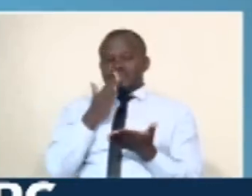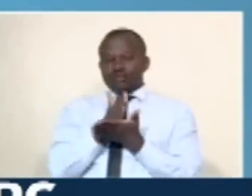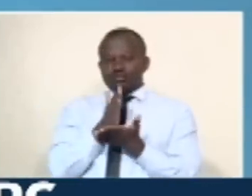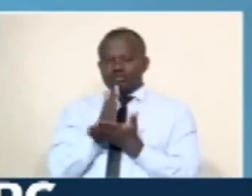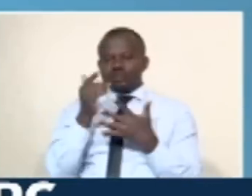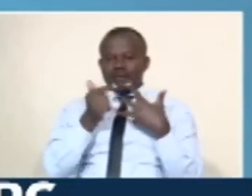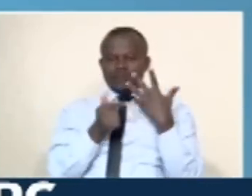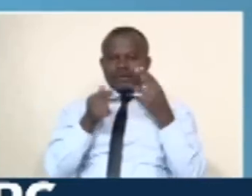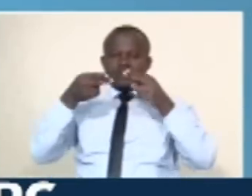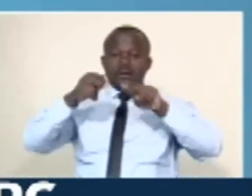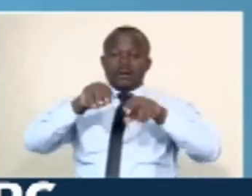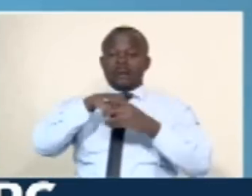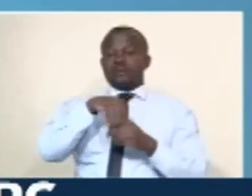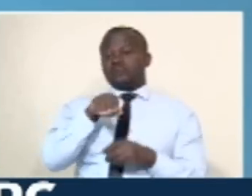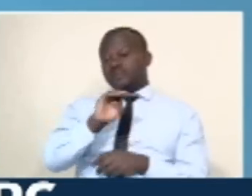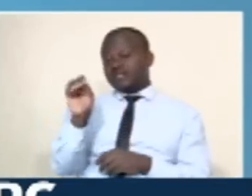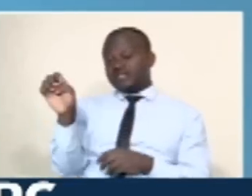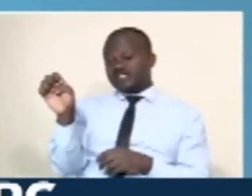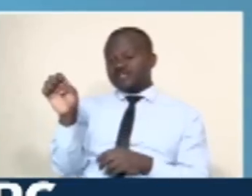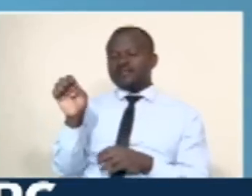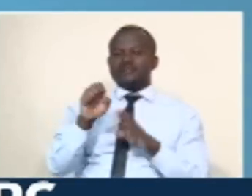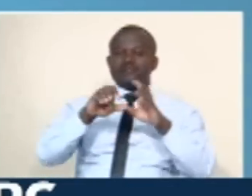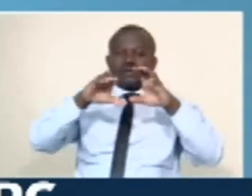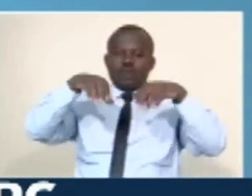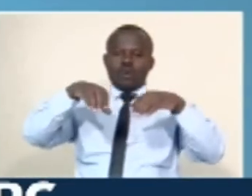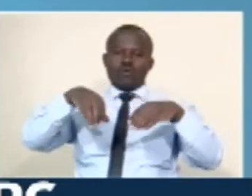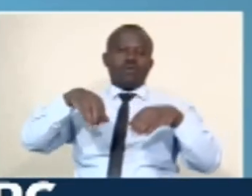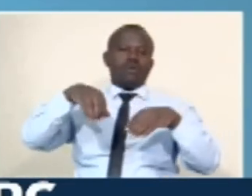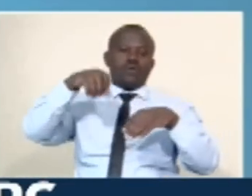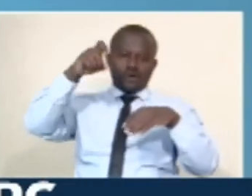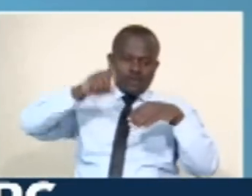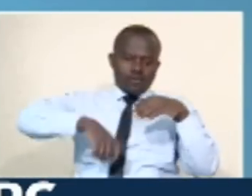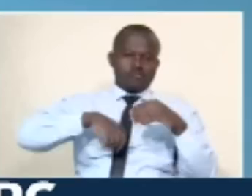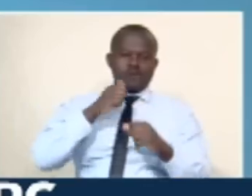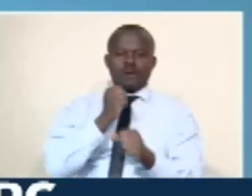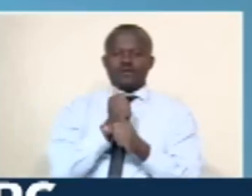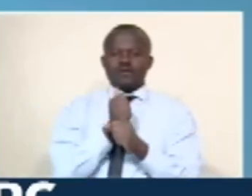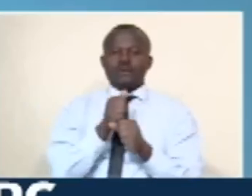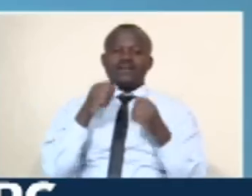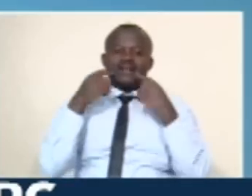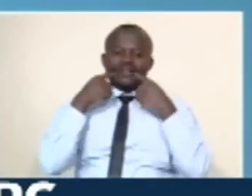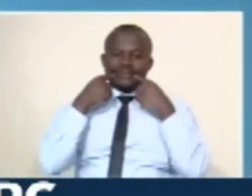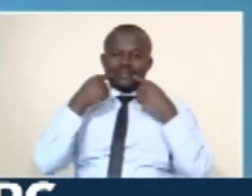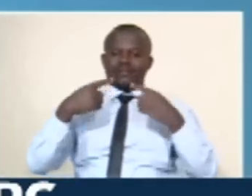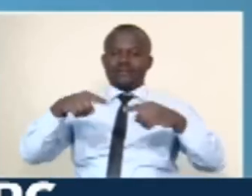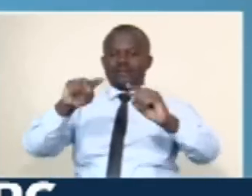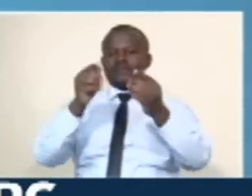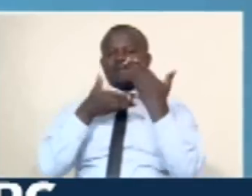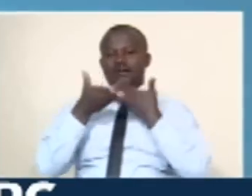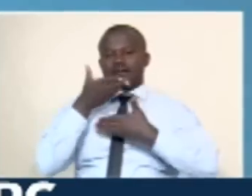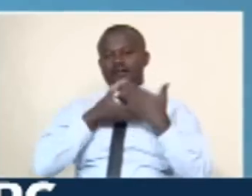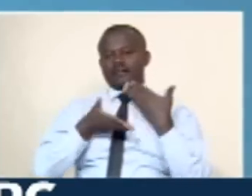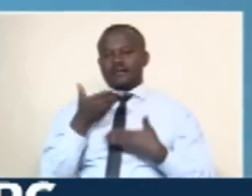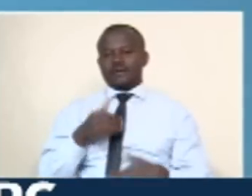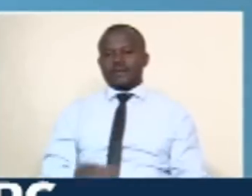ibibera mu burasirazuba bwa Kongo riba rigomba gukorwa, rigatangazwa, rikaganirwaho.